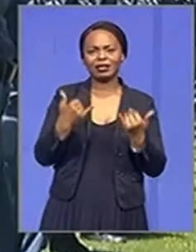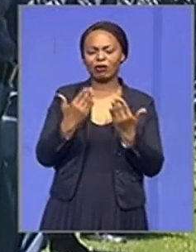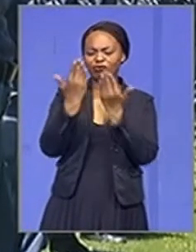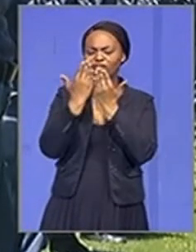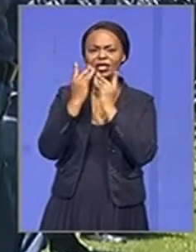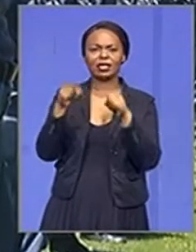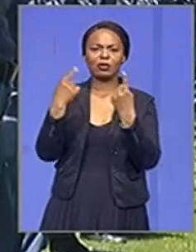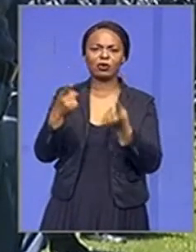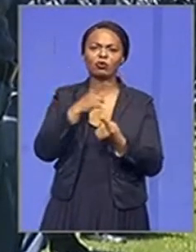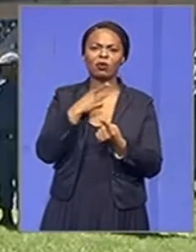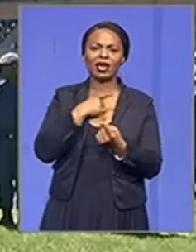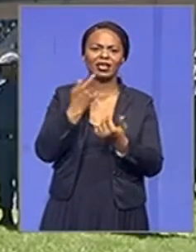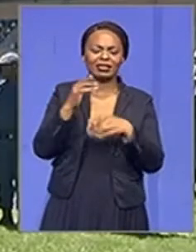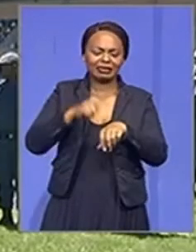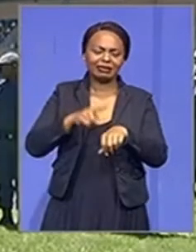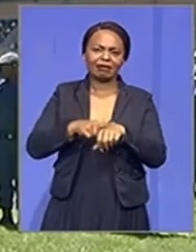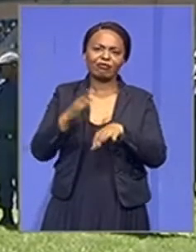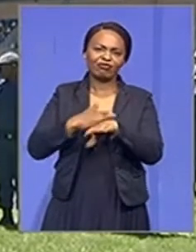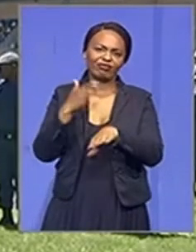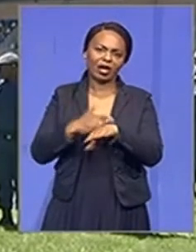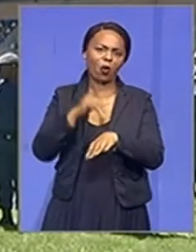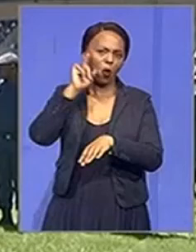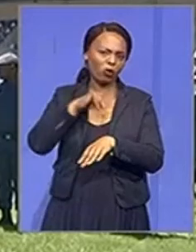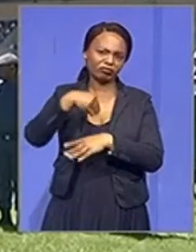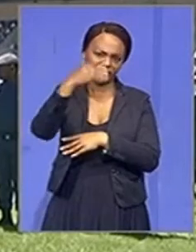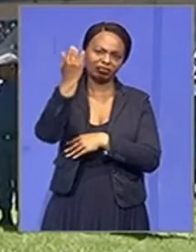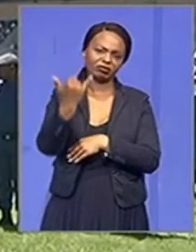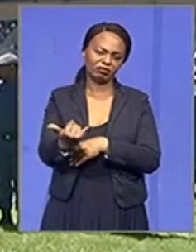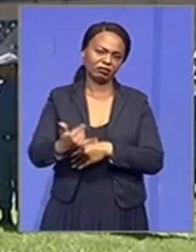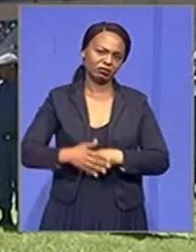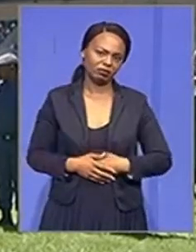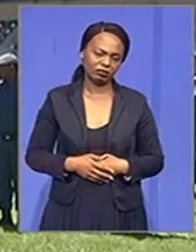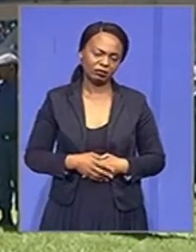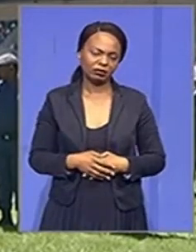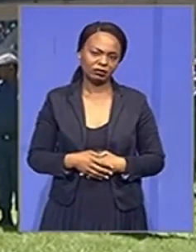kholejeng ya maphodisa. Ishmael Modiba, SABC News, Bloemfontein.